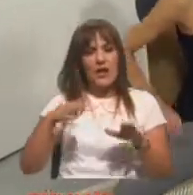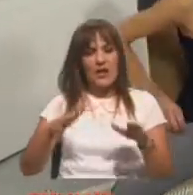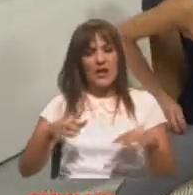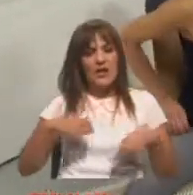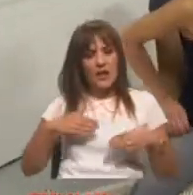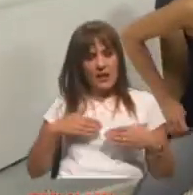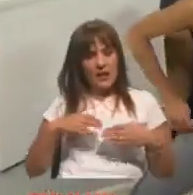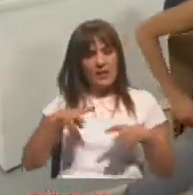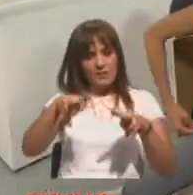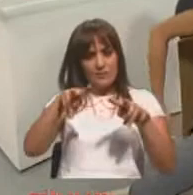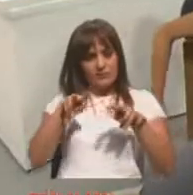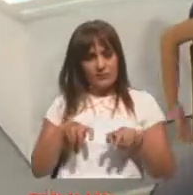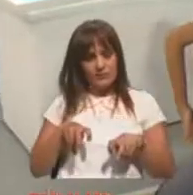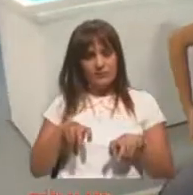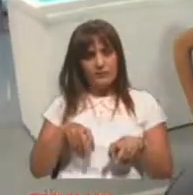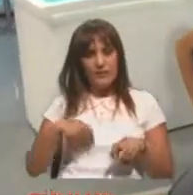yaklaştım.